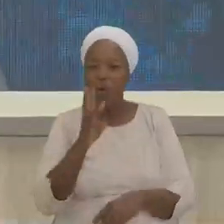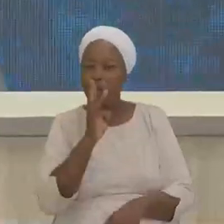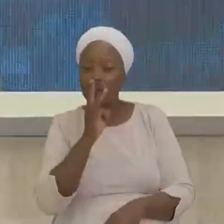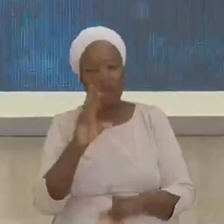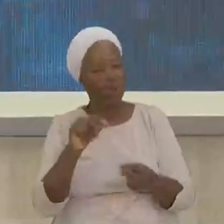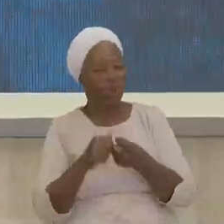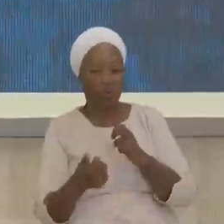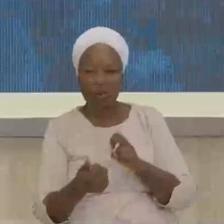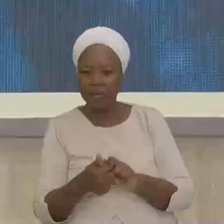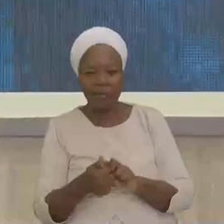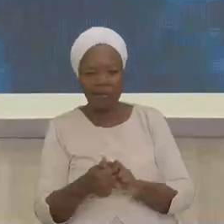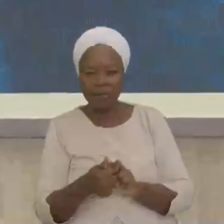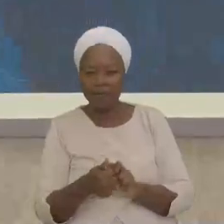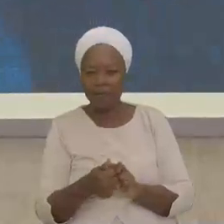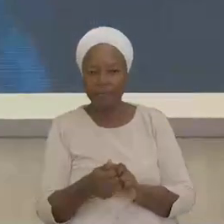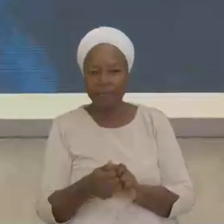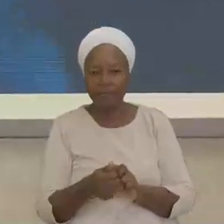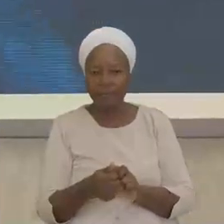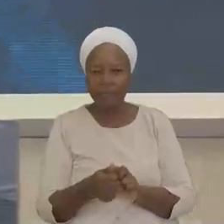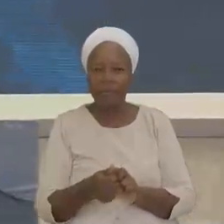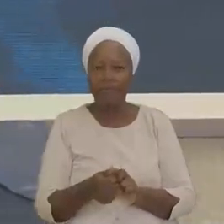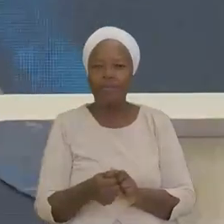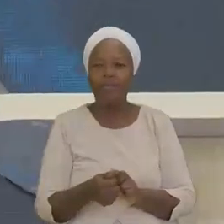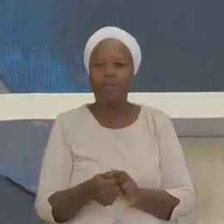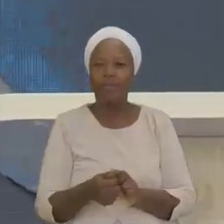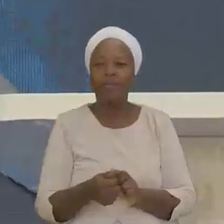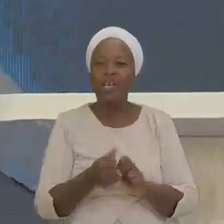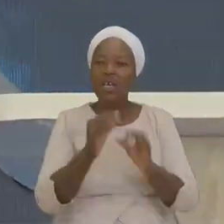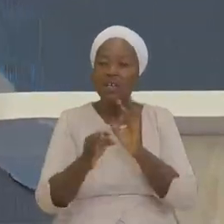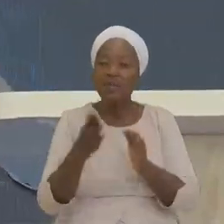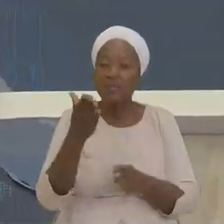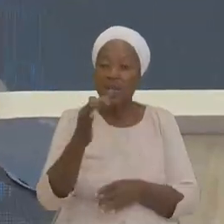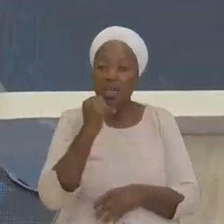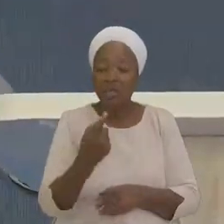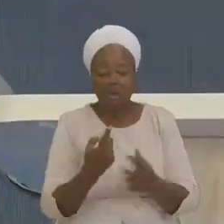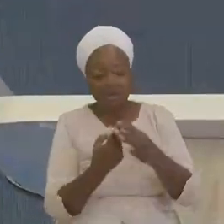Lorsque le bateau, la barque est sur l'eau, il n'y a pas de problème.